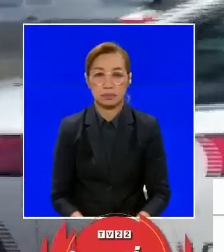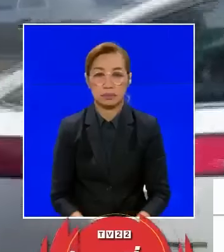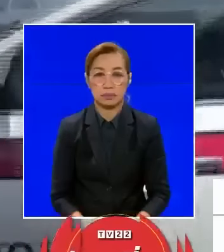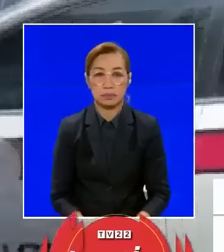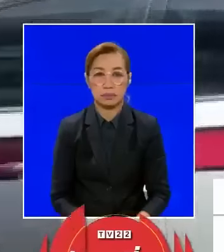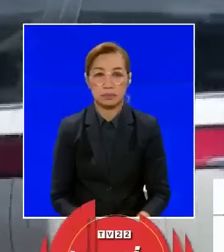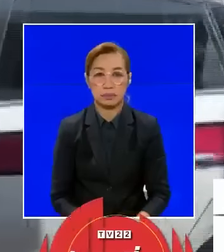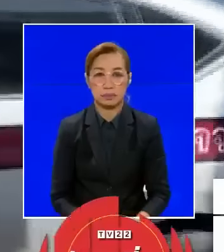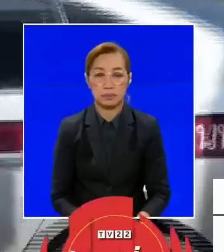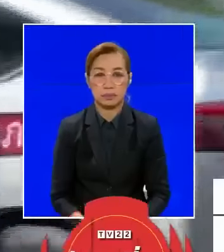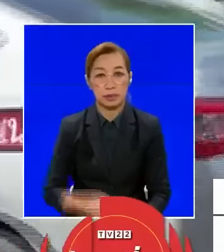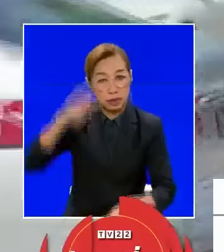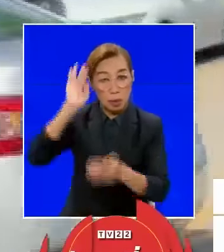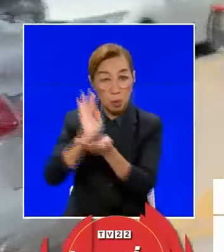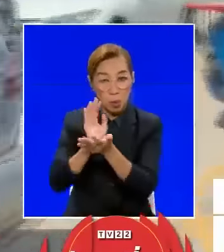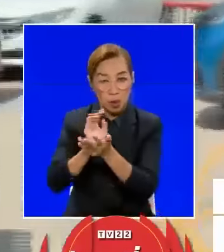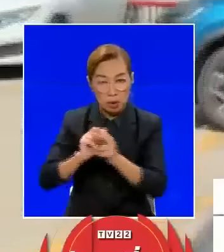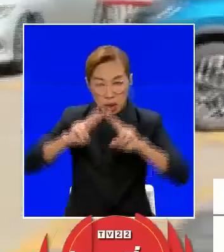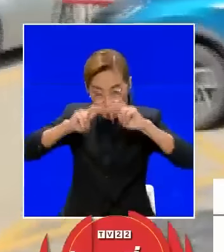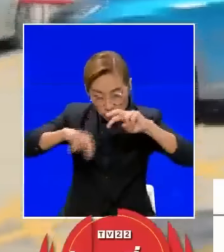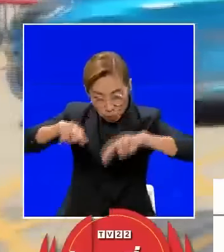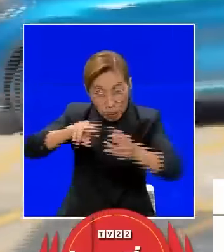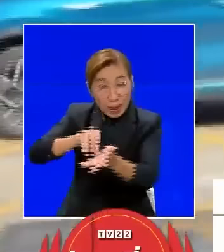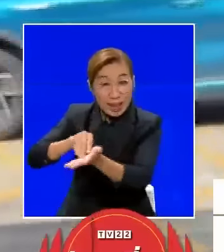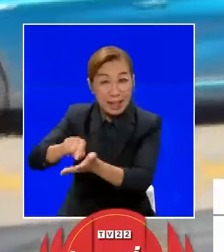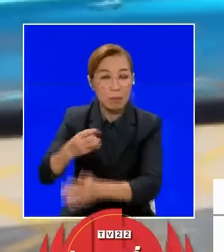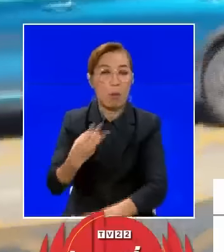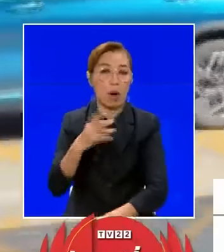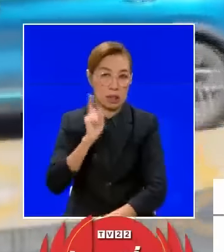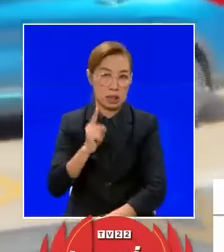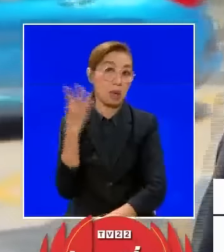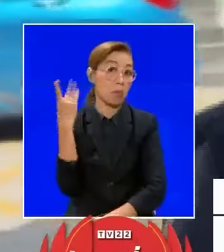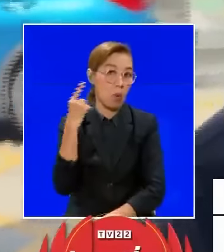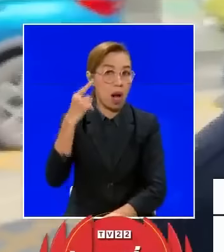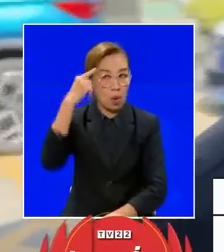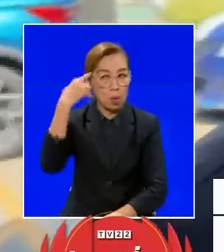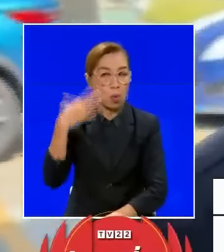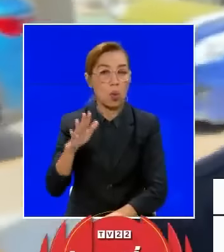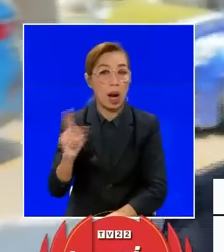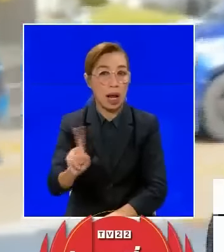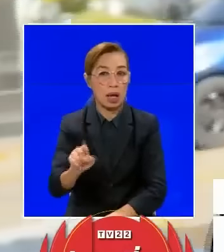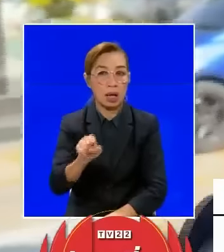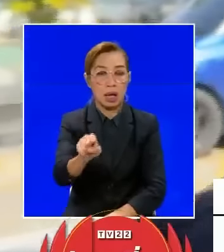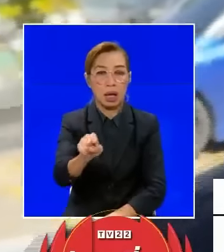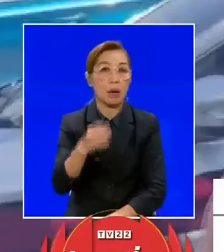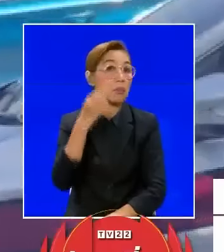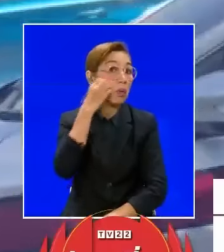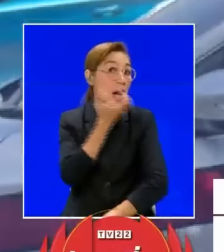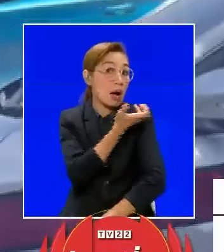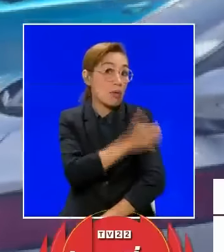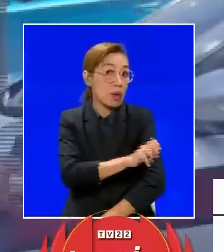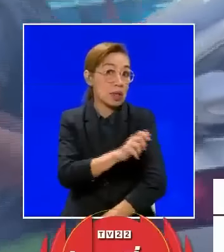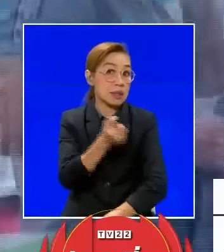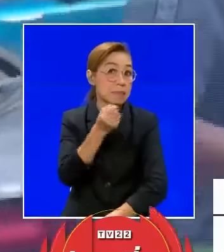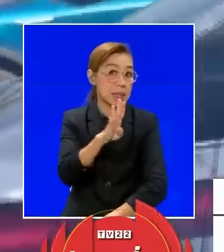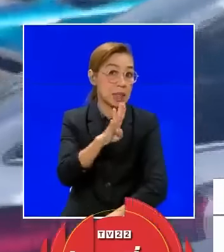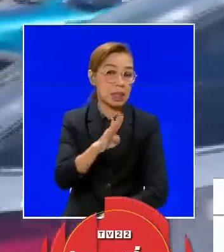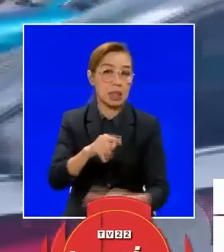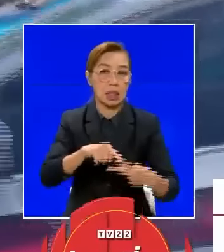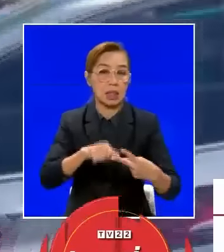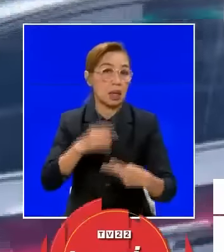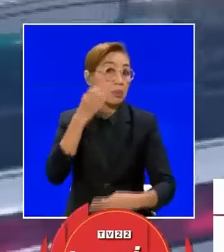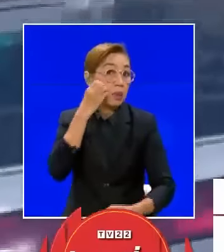มีรายงานจากชุดสืบสวนระบุนะครับว่าเมื่อวานนี้ตำรวจได้เบาะแสคนร้ายนำมือถือ iPhone 14 iPhone SE สีแดงของผู้ตาย